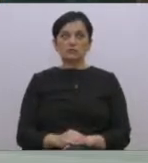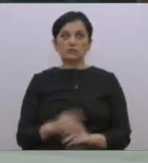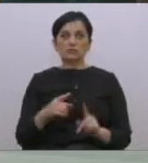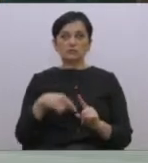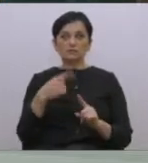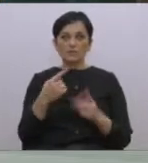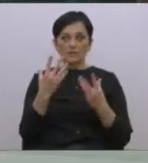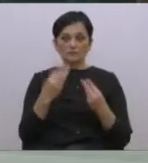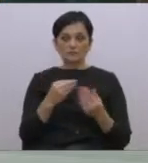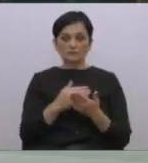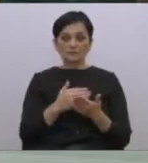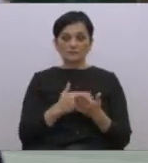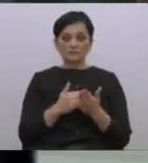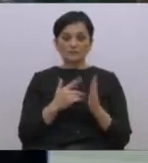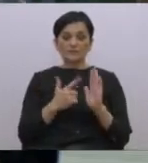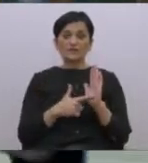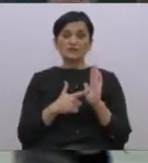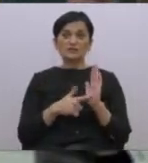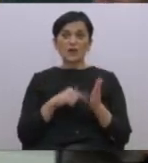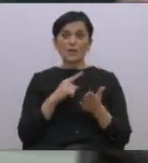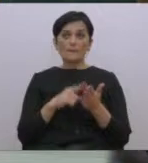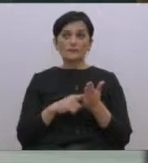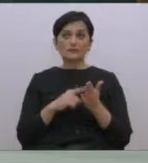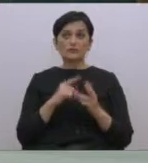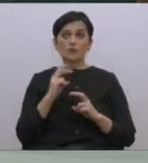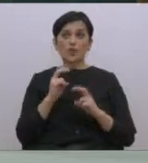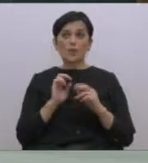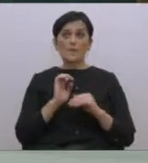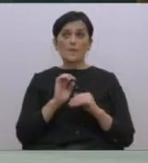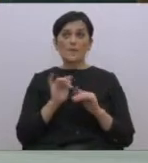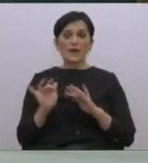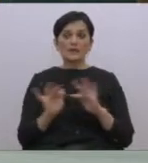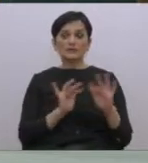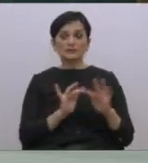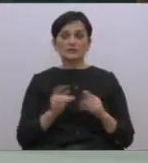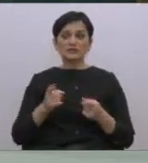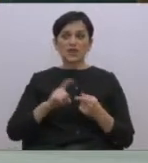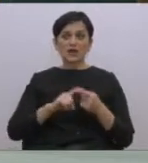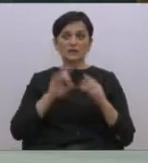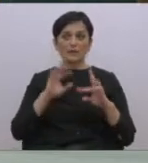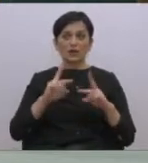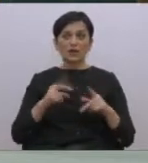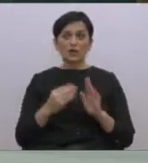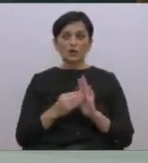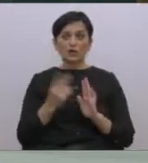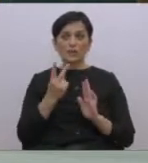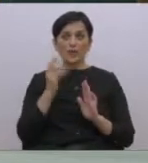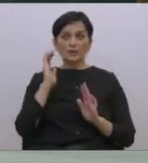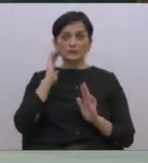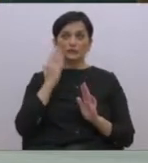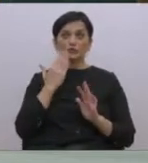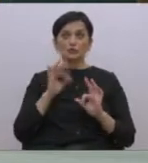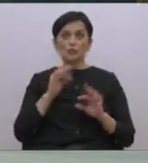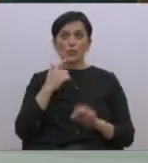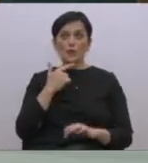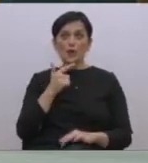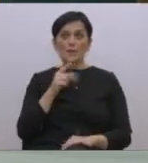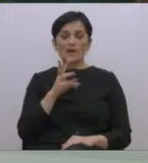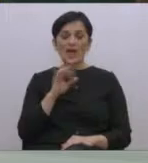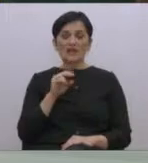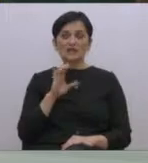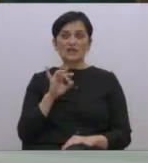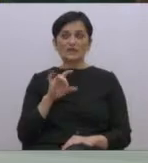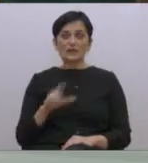Șendegi, tristesigi, samuzda, mijat, sagitri, mijat, zamet, șesre, canuși, culebi, șetani, stau baze, meori, mosmei, moxenevi, batoni, Mihail